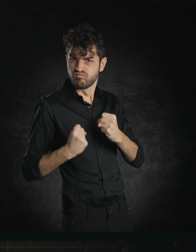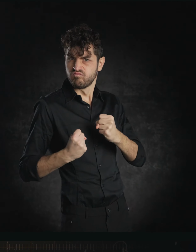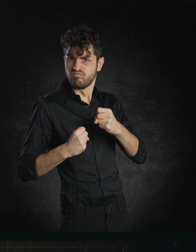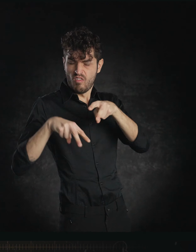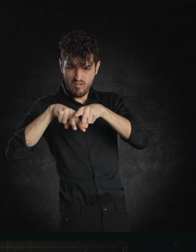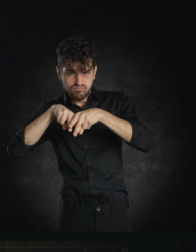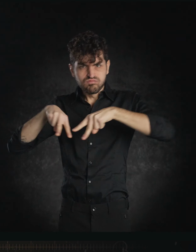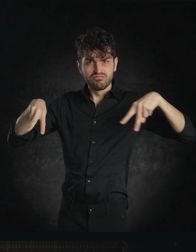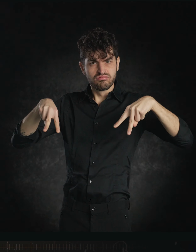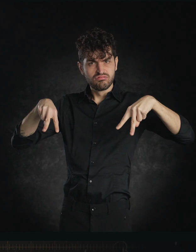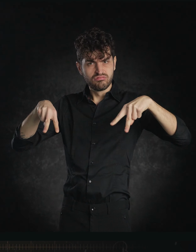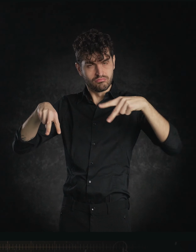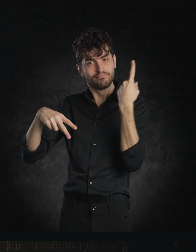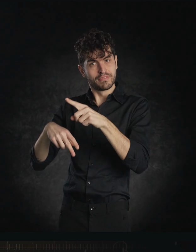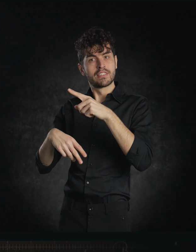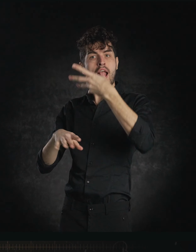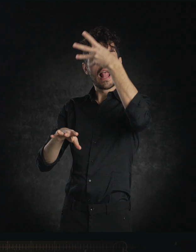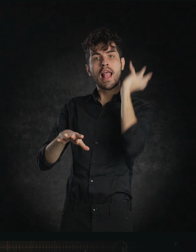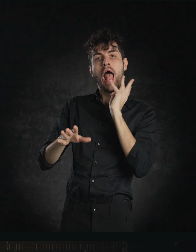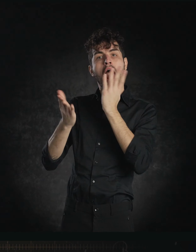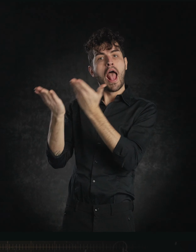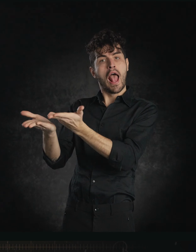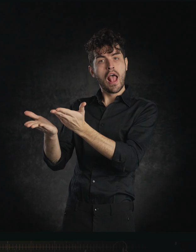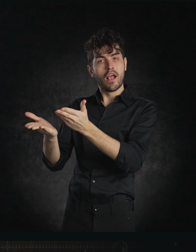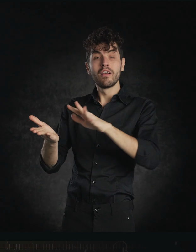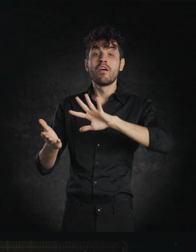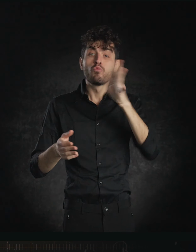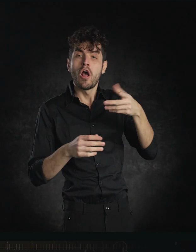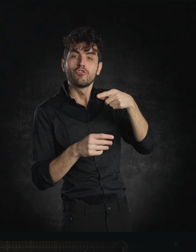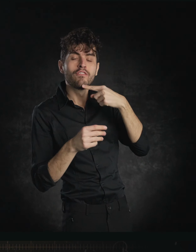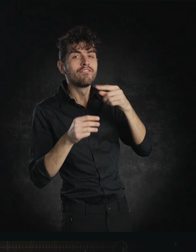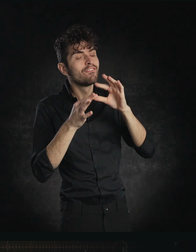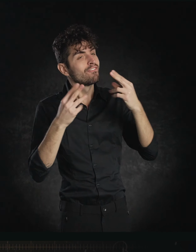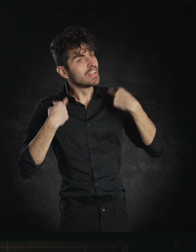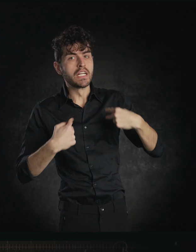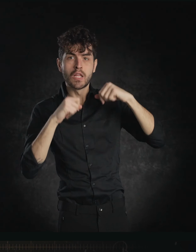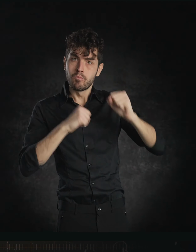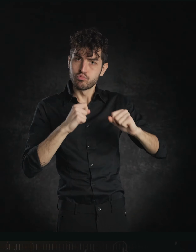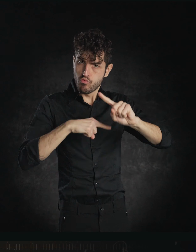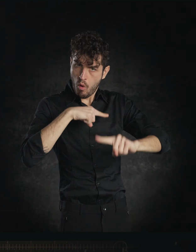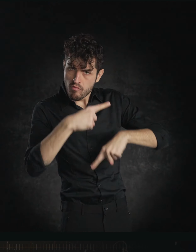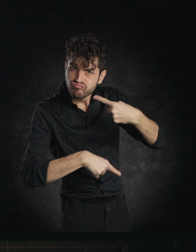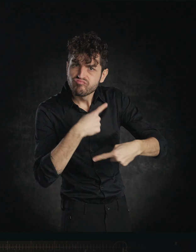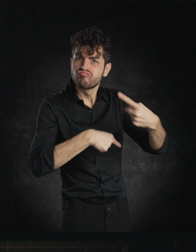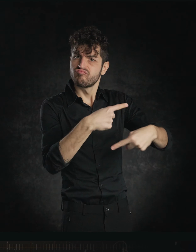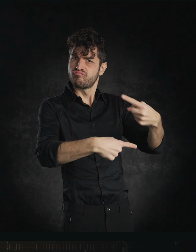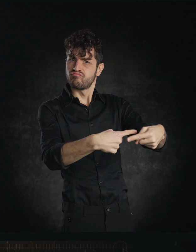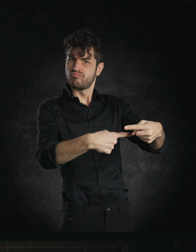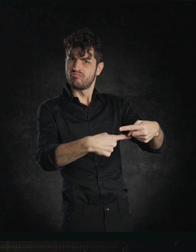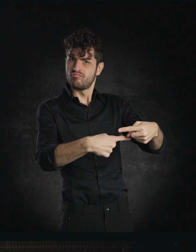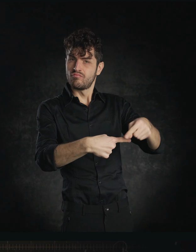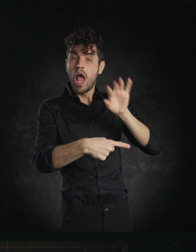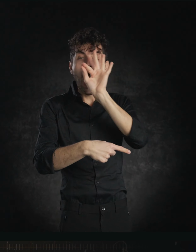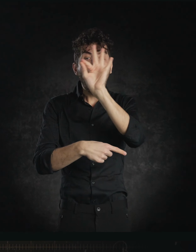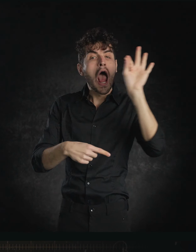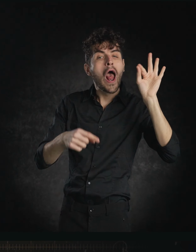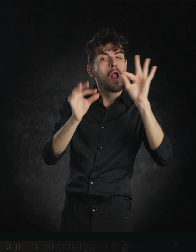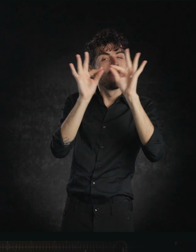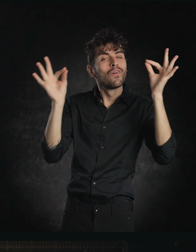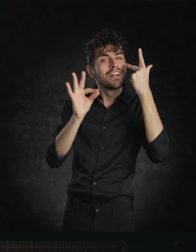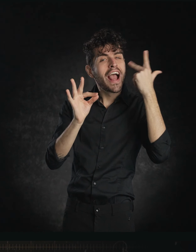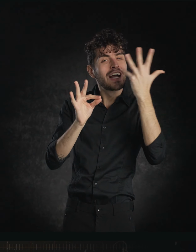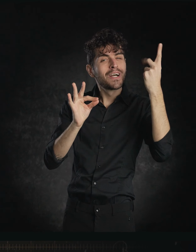ego, per lo spirito vitale di Ka e qui c'è scritto ang vehem, possa egli vivere di nuovo. E a volte c